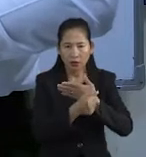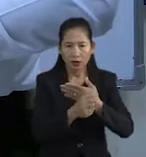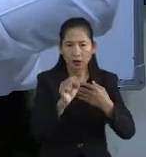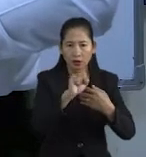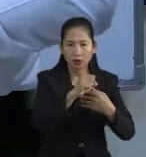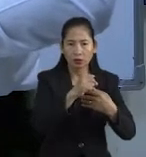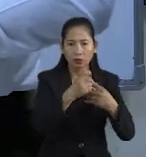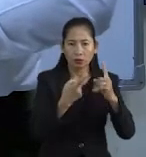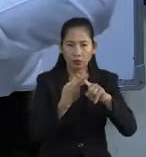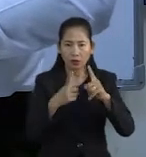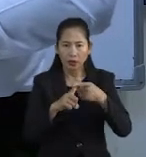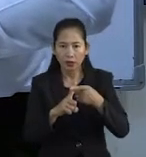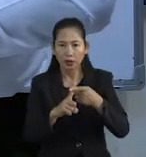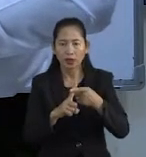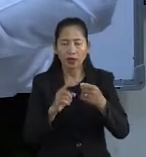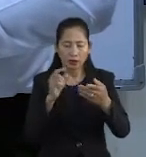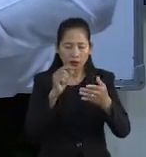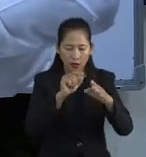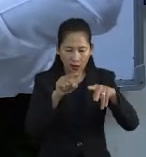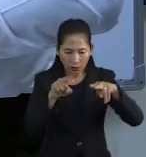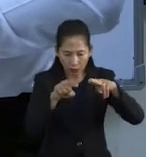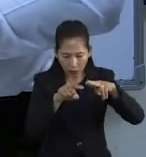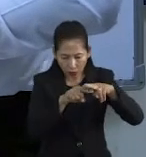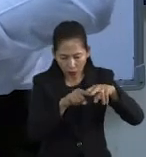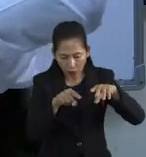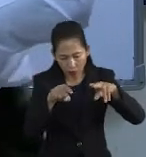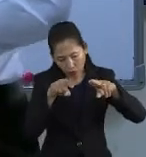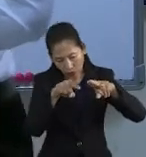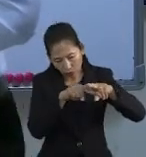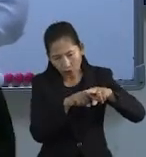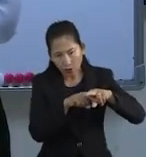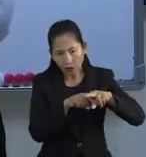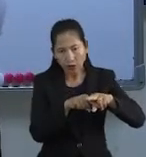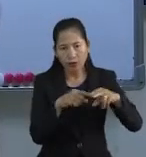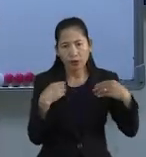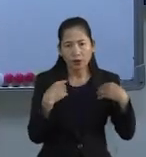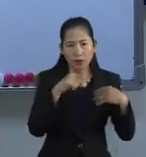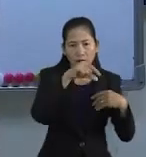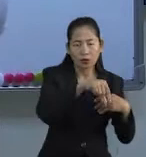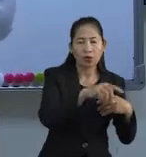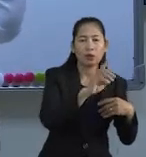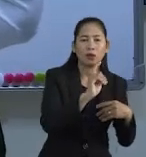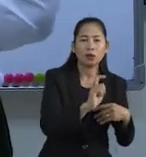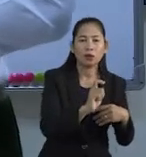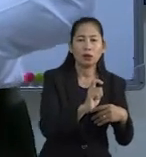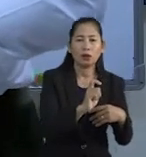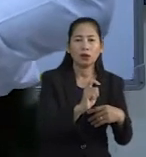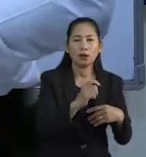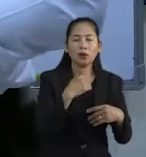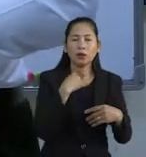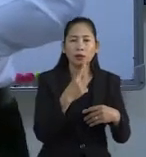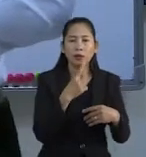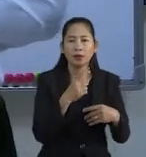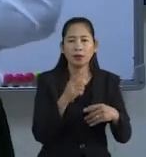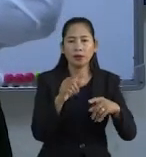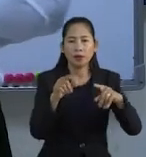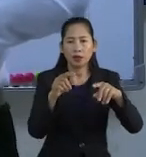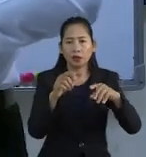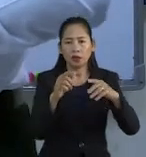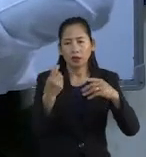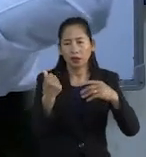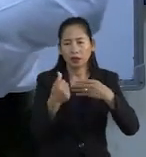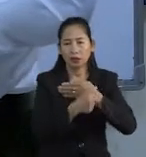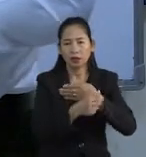lê đại cúc bị cào và miền miền chấm nói con chấm nói con chẳng cái ao dương práp đầm lấy tua